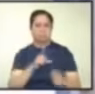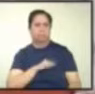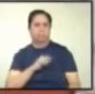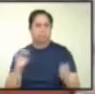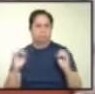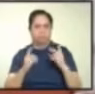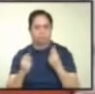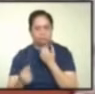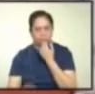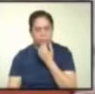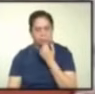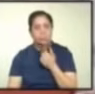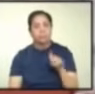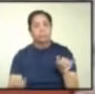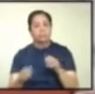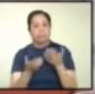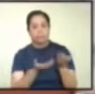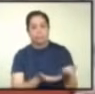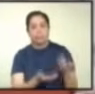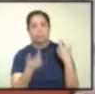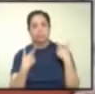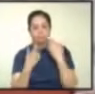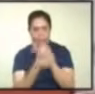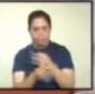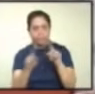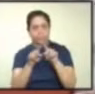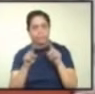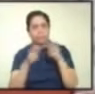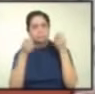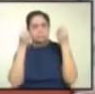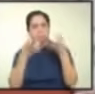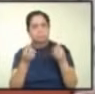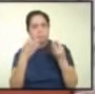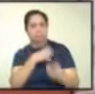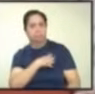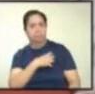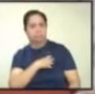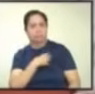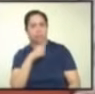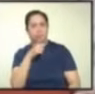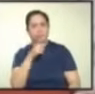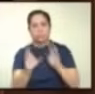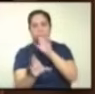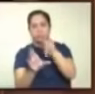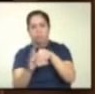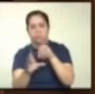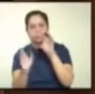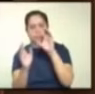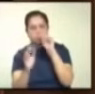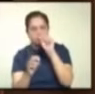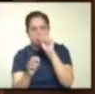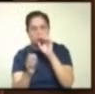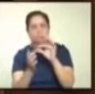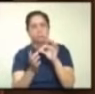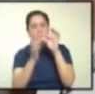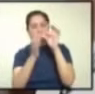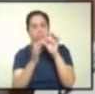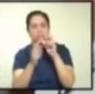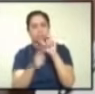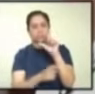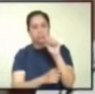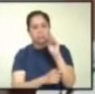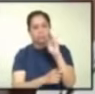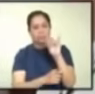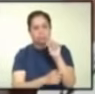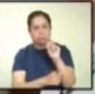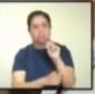kasalanan. Bukod sa kanila, laya na rin ang maraming pulis na nadawit sa kaso, partikular na ang Labayan at